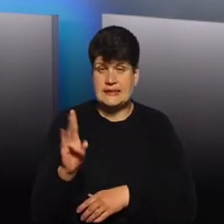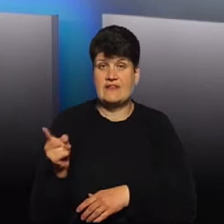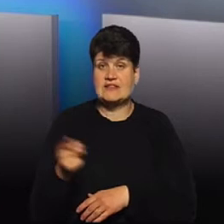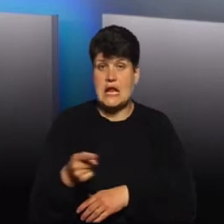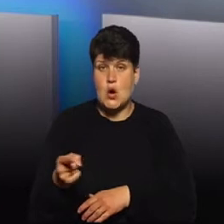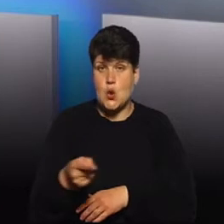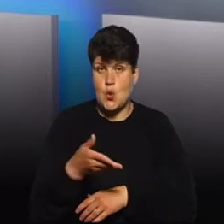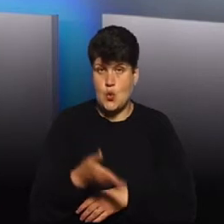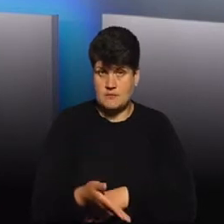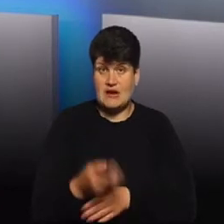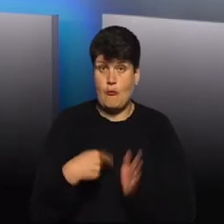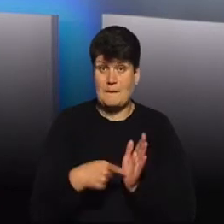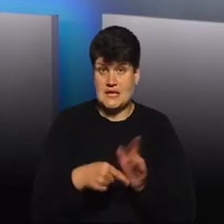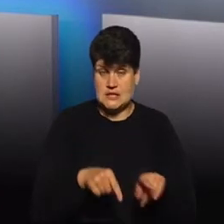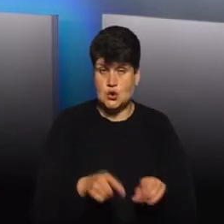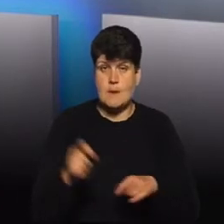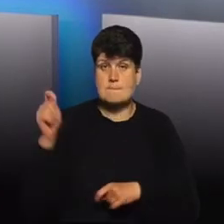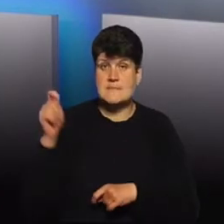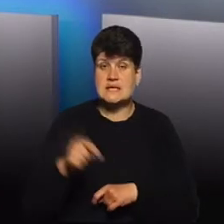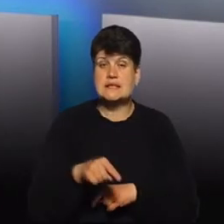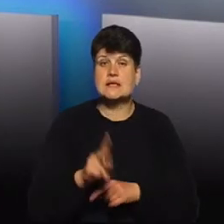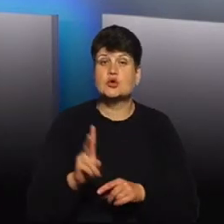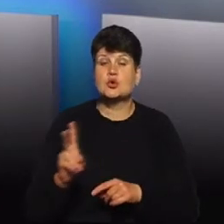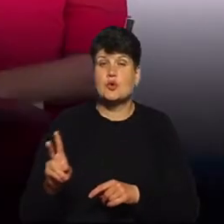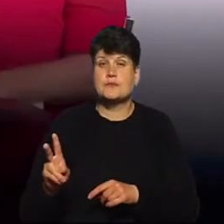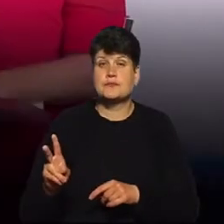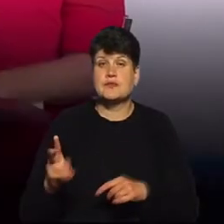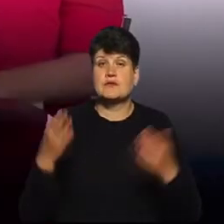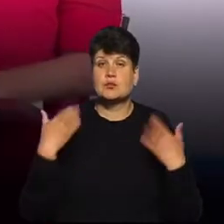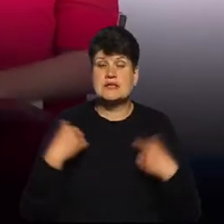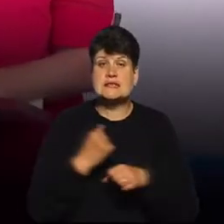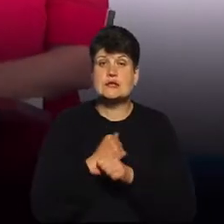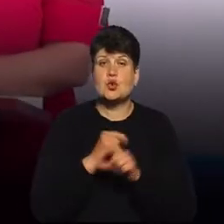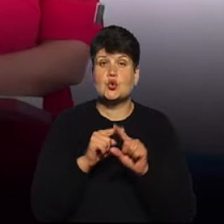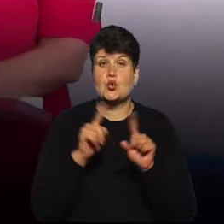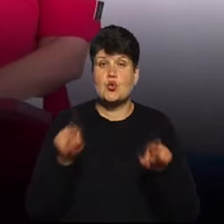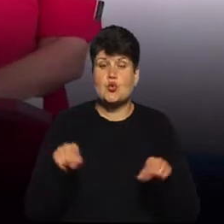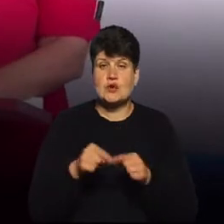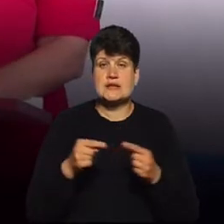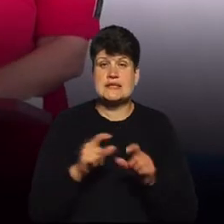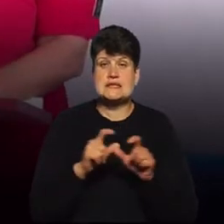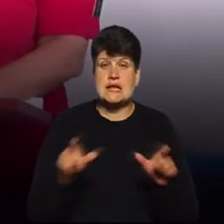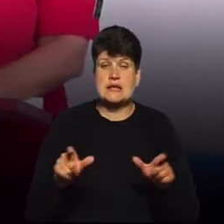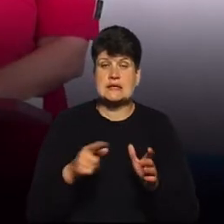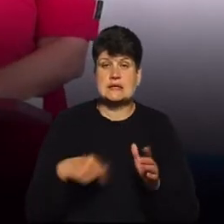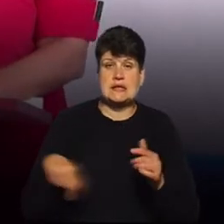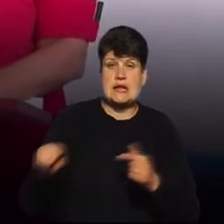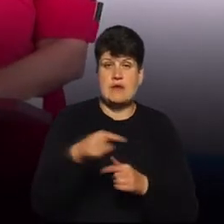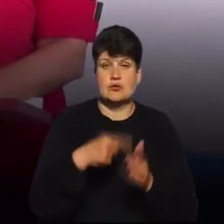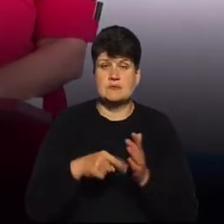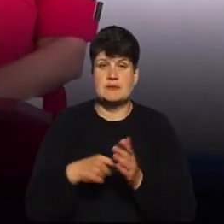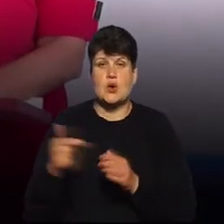місто. До нас приїжджають ті, хто відпочивають в санаторно-курортних закладах навколо міста. З Гусятина приїжджає там, невеличка сім'я